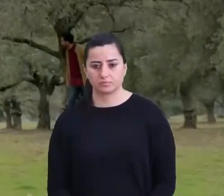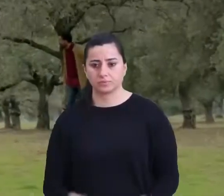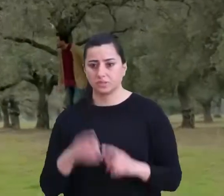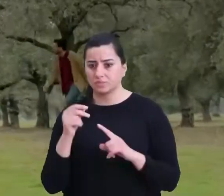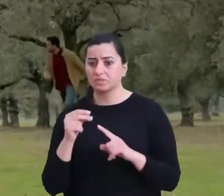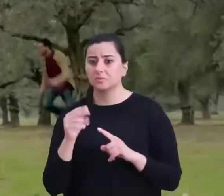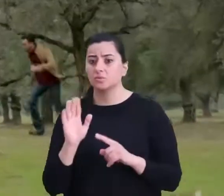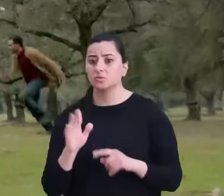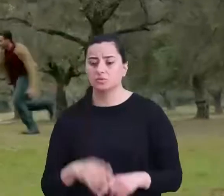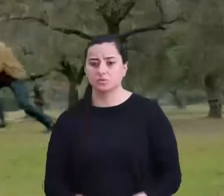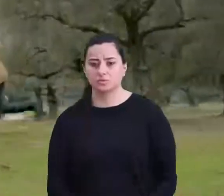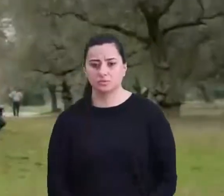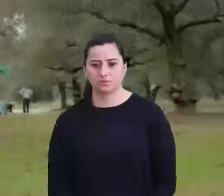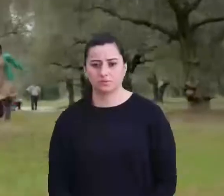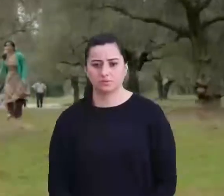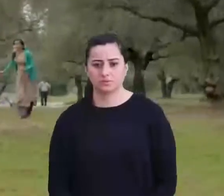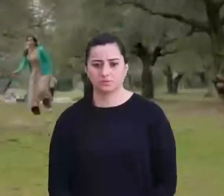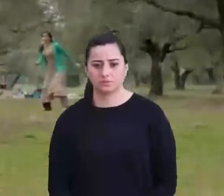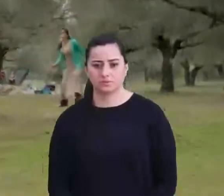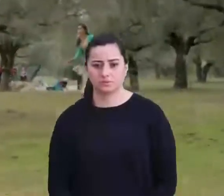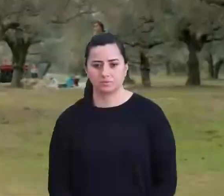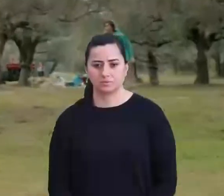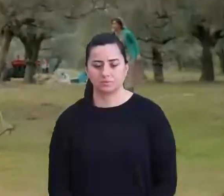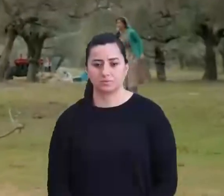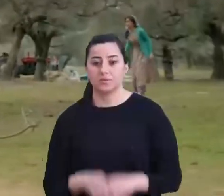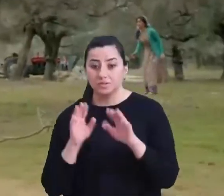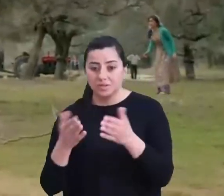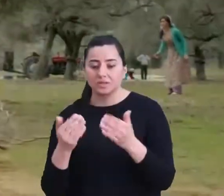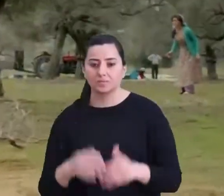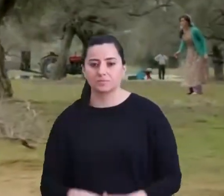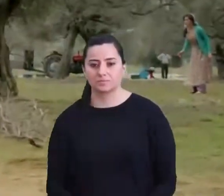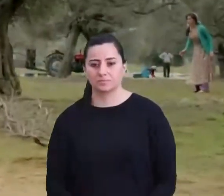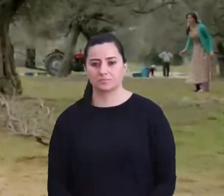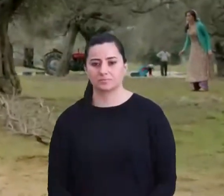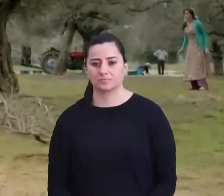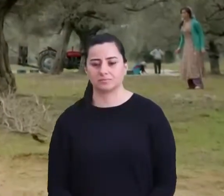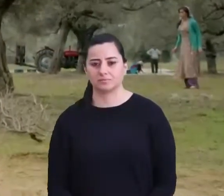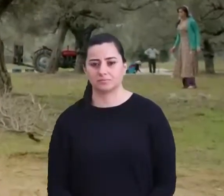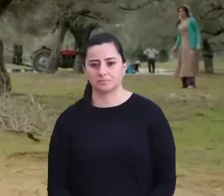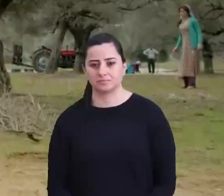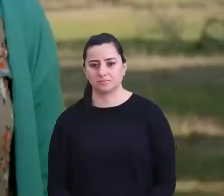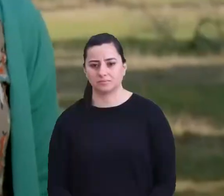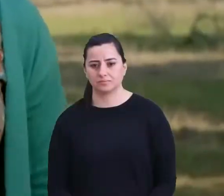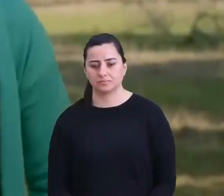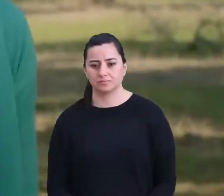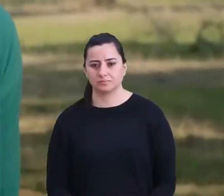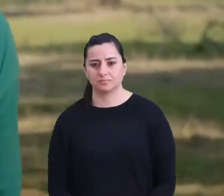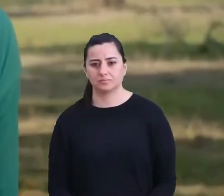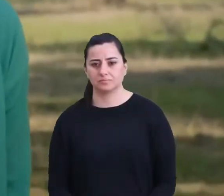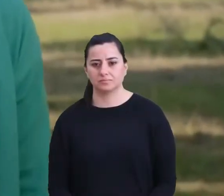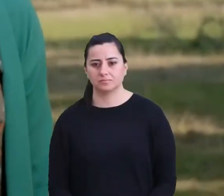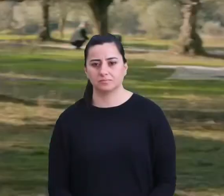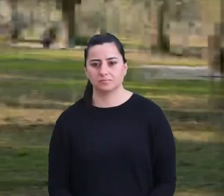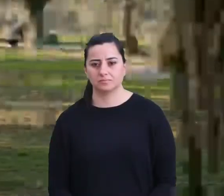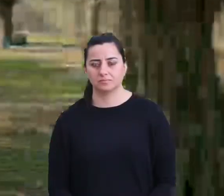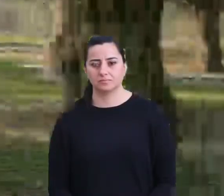İsmail. Nereye İsmail, kaçıyorsun? Dur lan. İsmail dur lan. Gel buraya. Gel buraya. Gel buraya. Gel buraya. Gel buraya. Gel buraya. Gel buraya. Gel buraya. İsmail tutup getirdi atı.